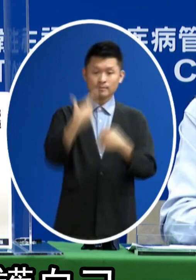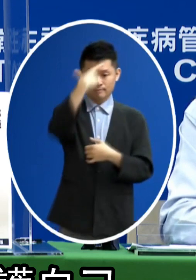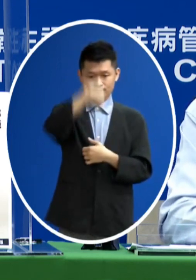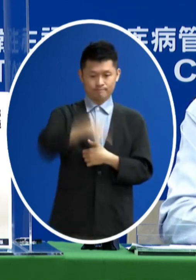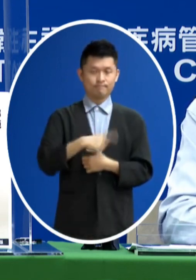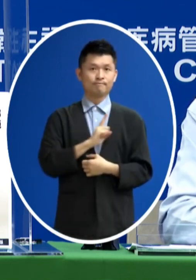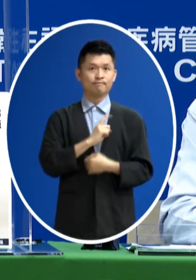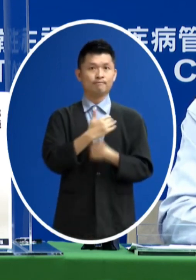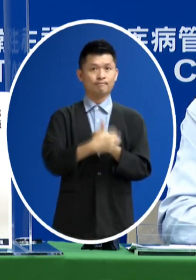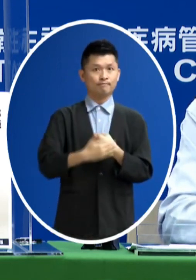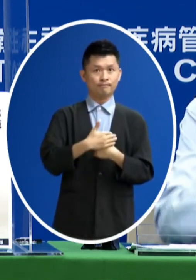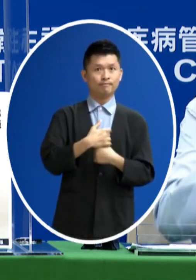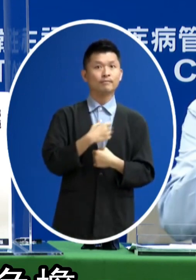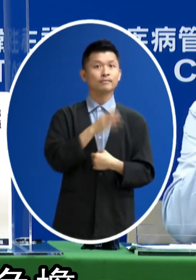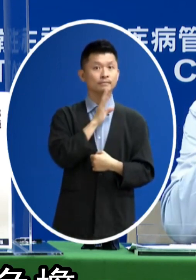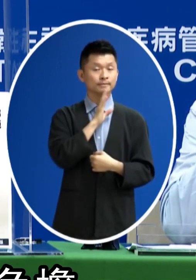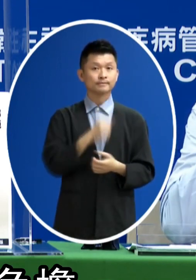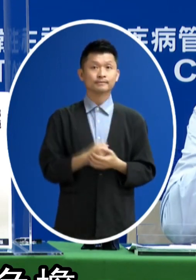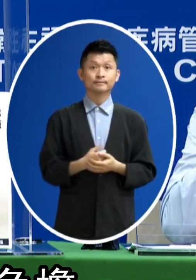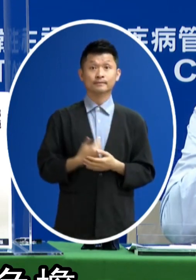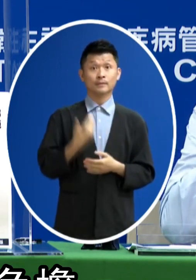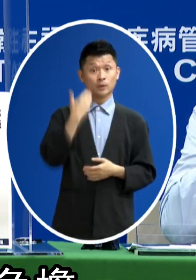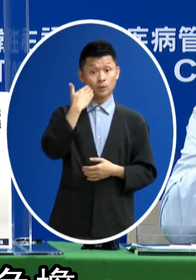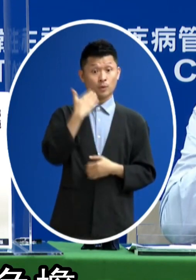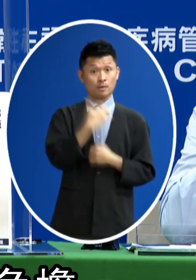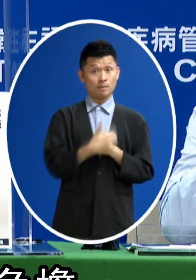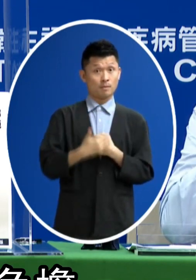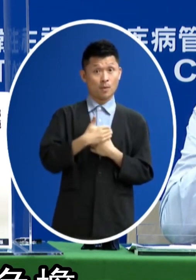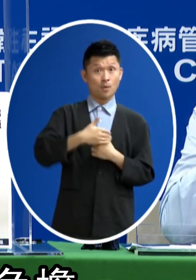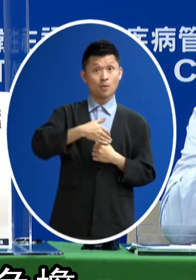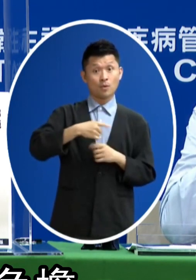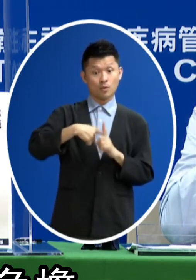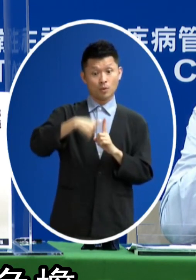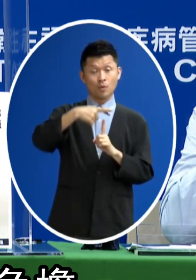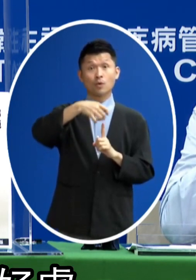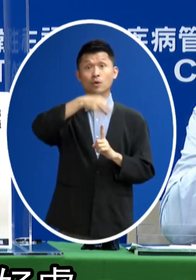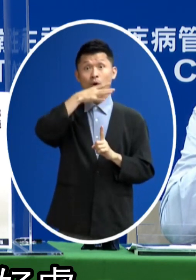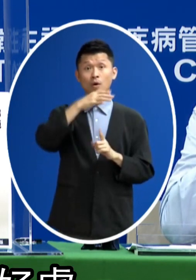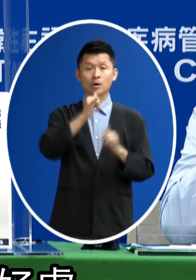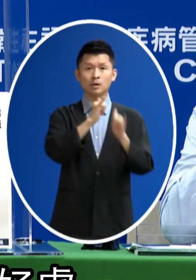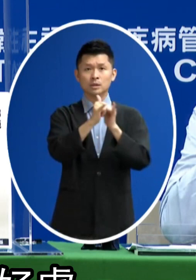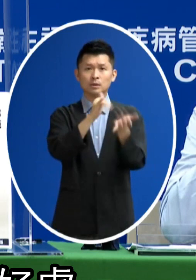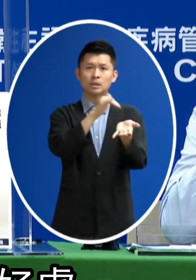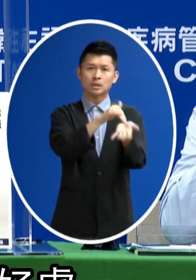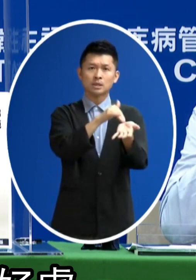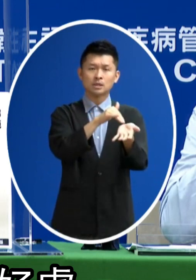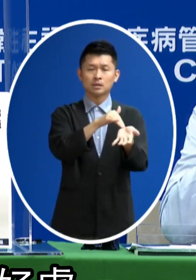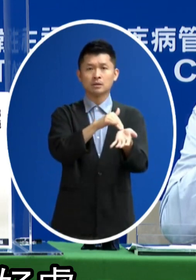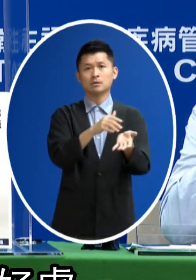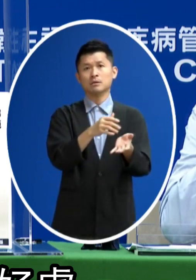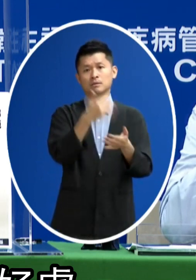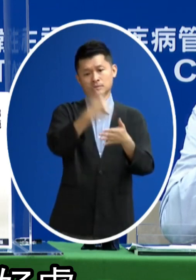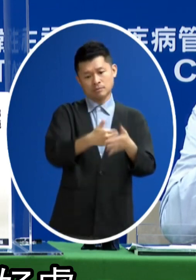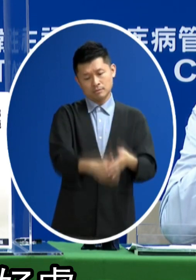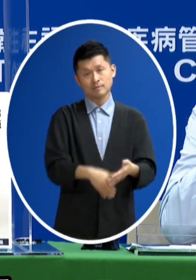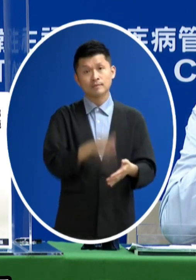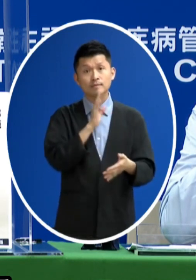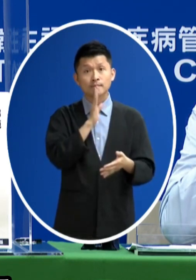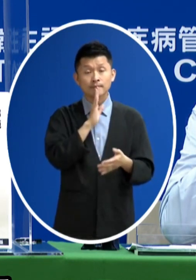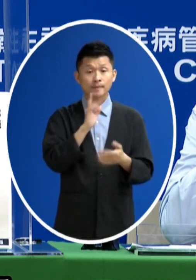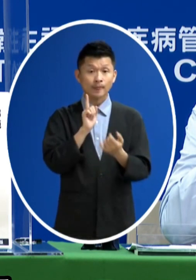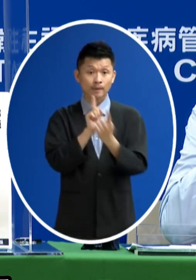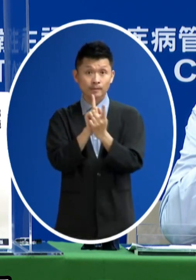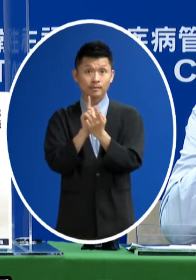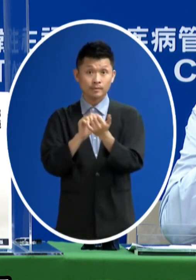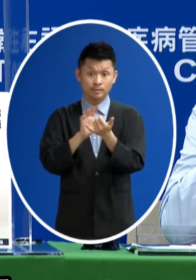己。那你自己保护自己，就不会增加社会医疗的负担，那对整个社会的防疫是有好处，那对